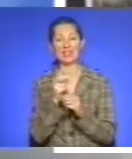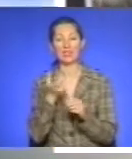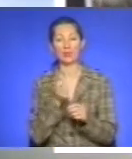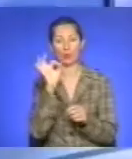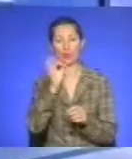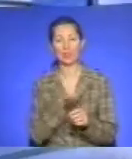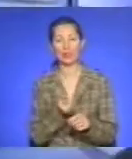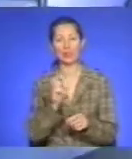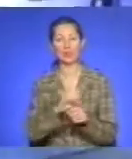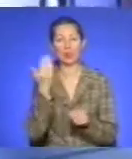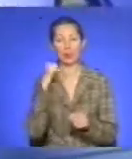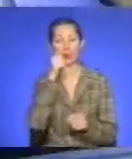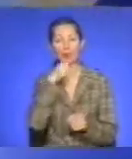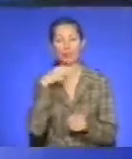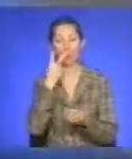показник.